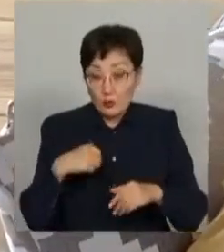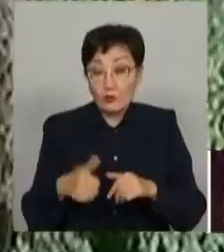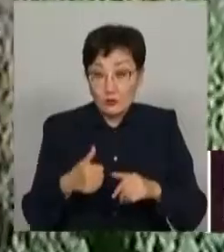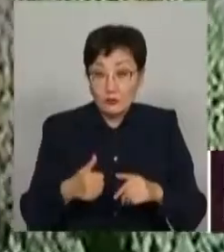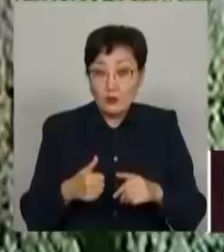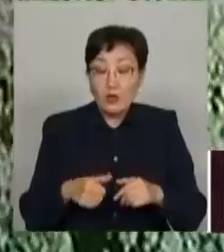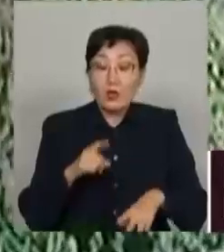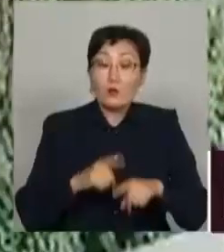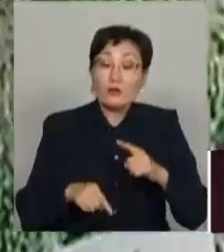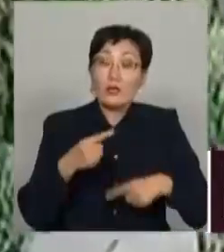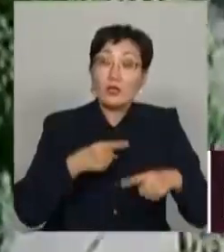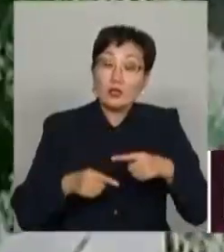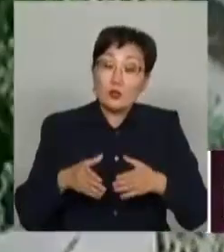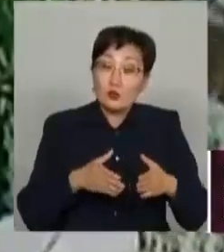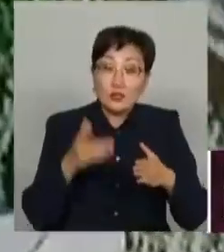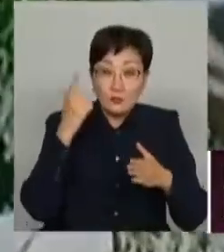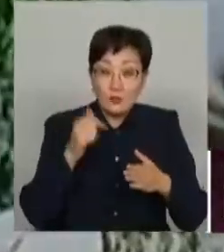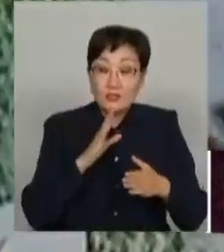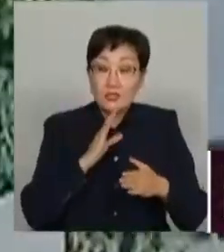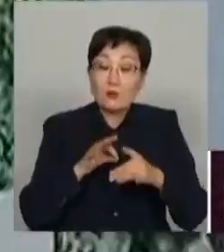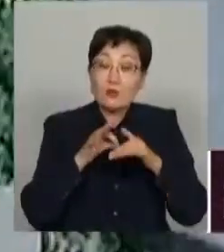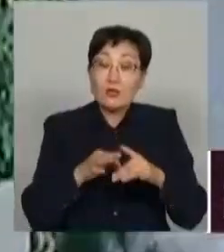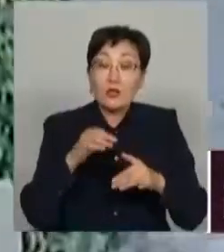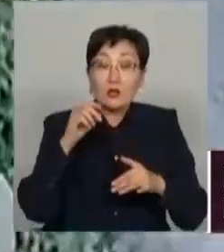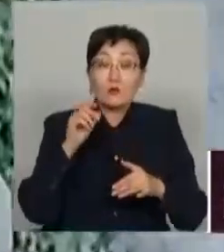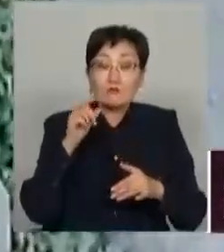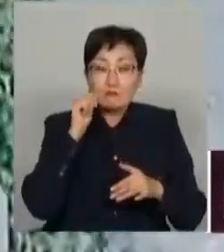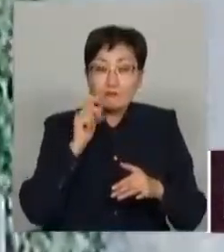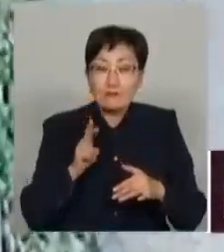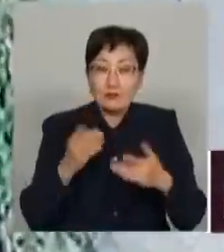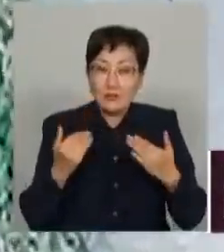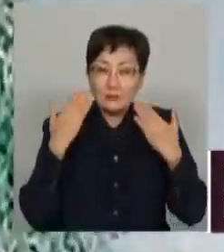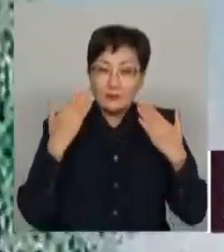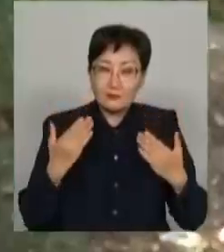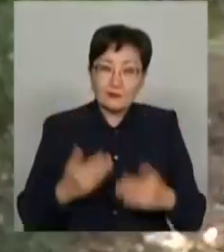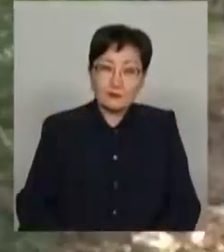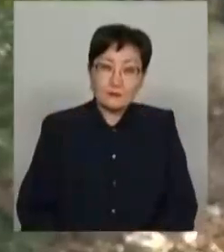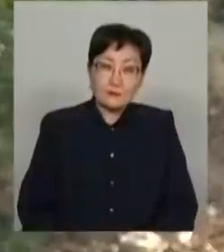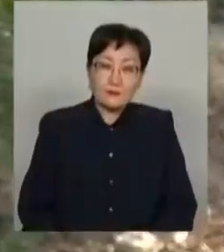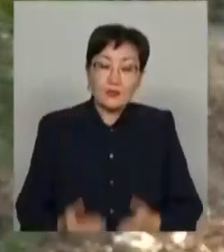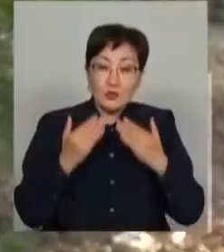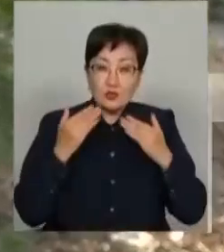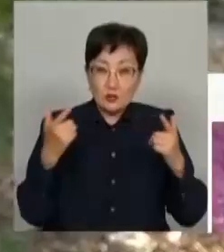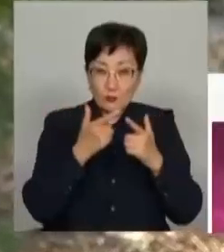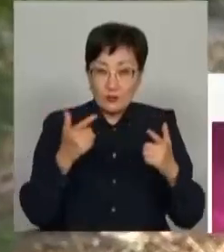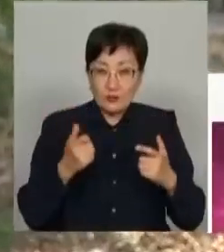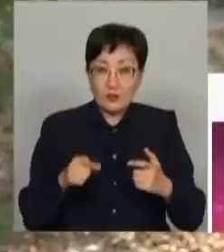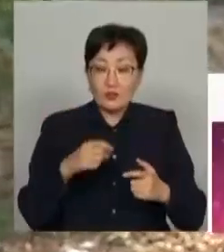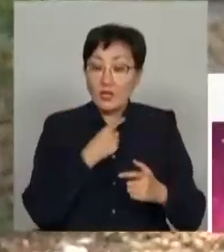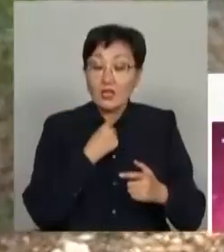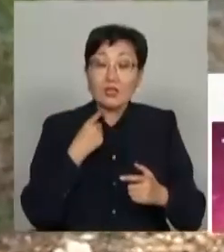туыстары. Үйіне қайтар жолды да білген. Қызды ертіп әкеткен жігіттің кім екені әлі белгісіз. Соңғы ақпарат бойынша